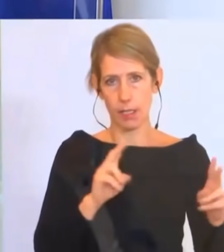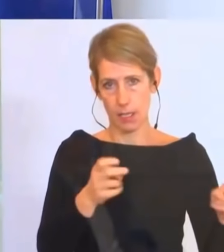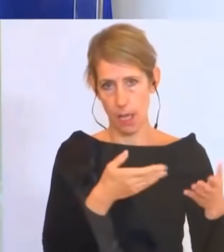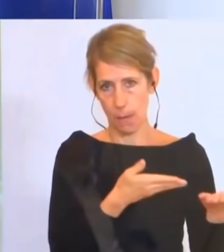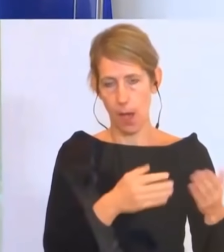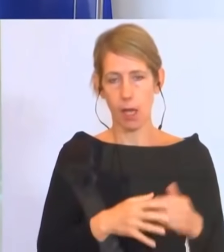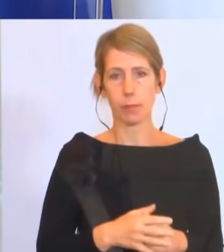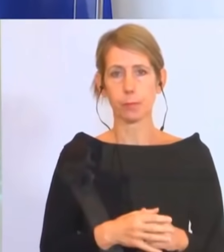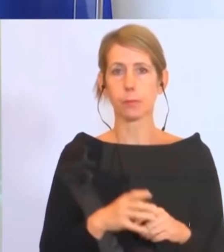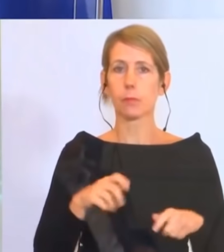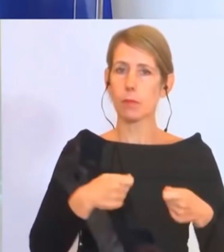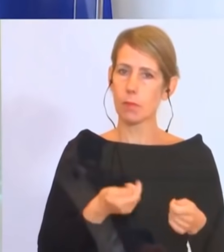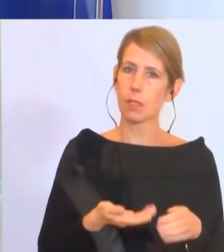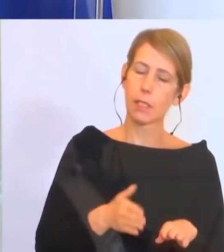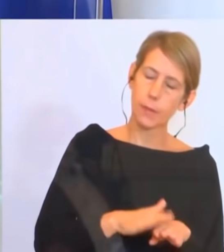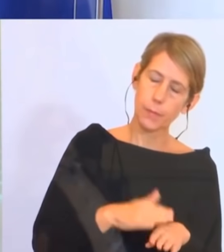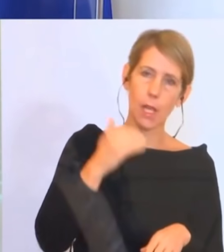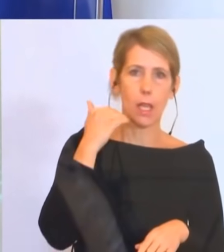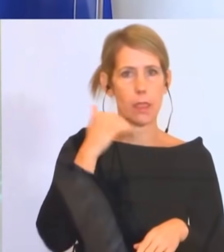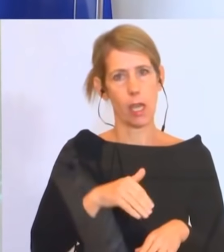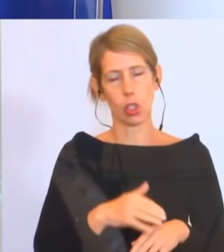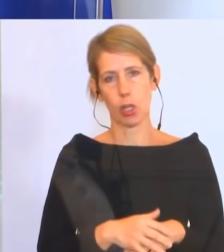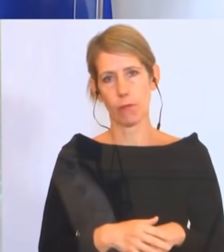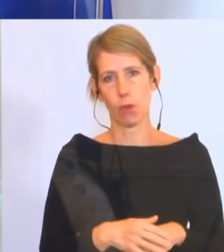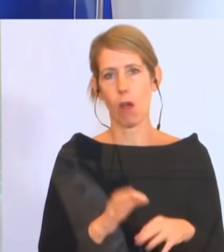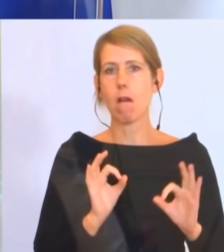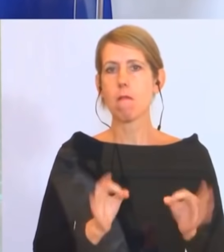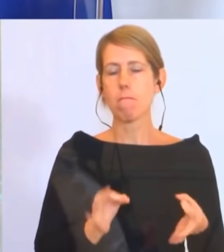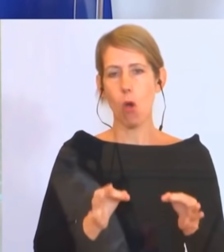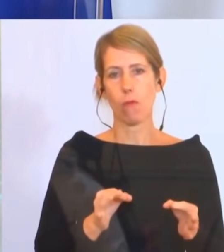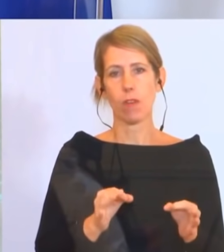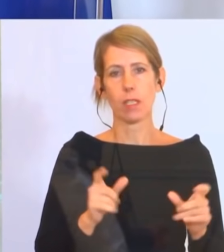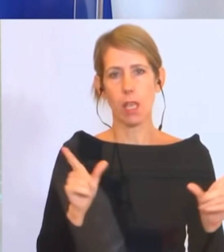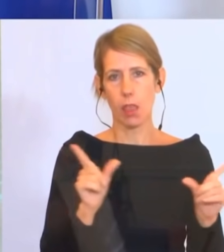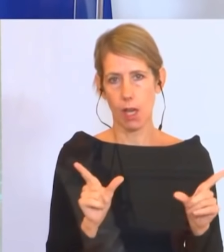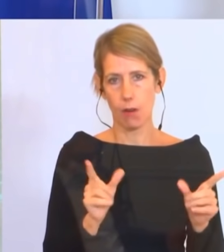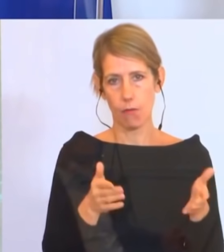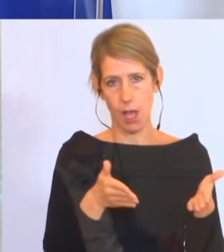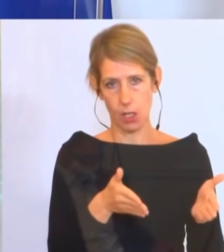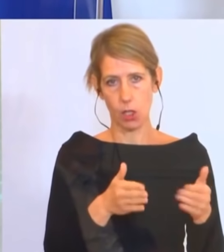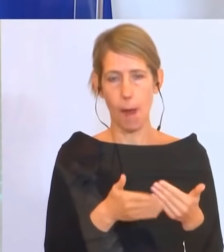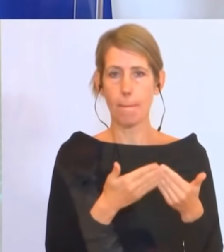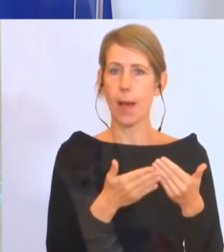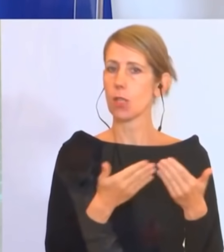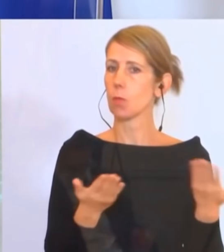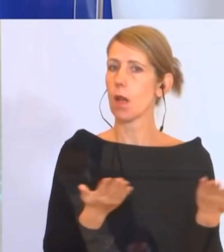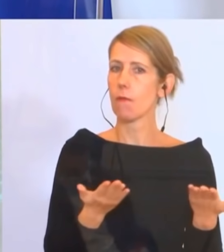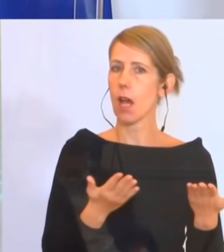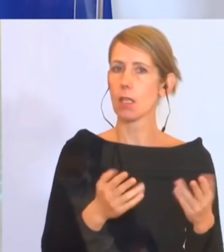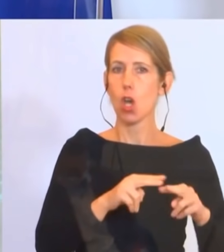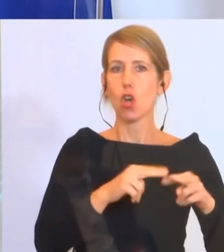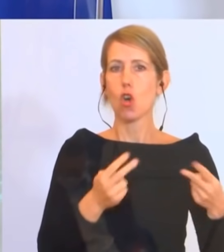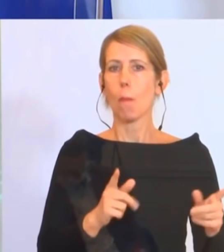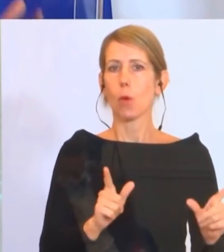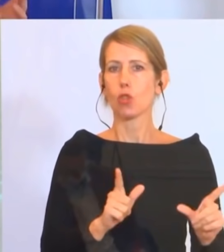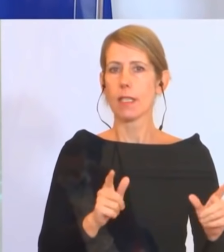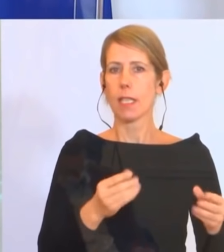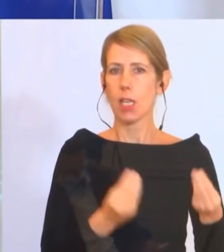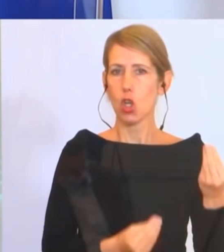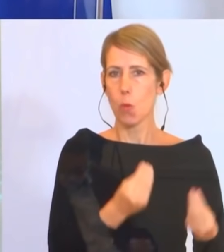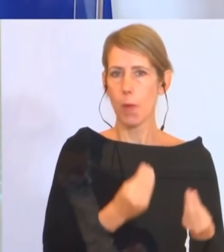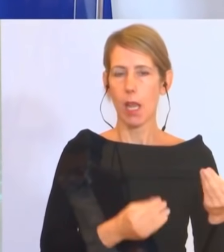es Nachschärfungen. Professionelle Veranstaltungen, wie zum Beispiel Bundesligaspiele,